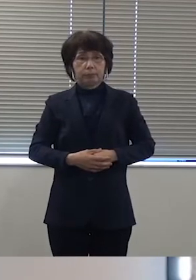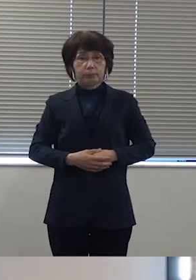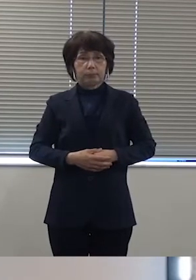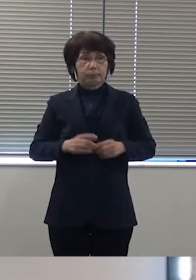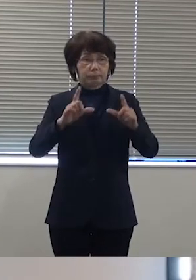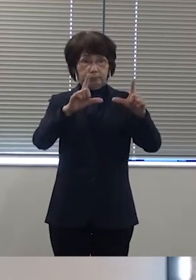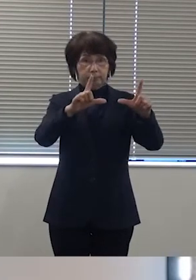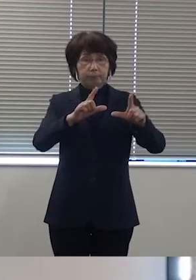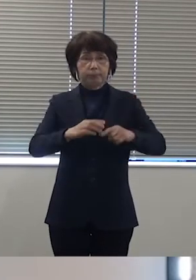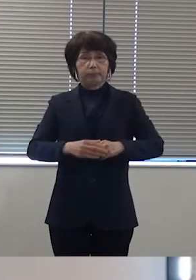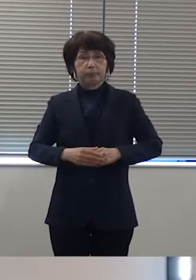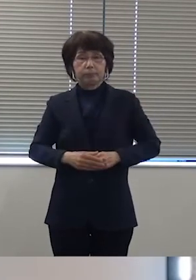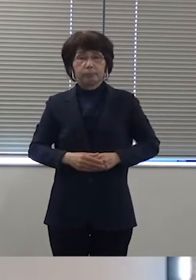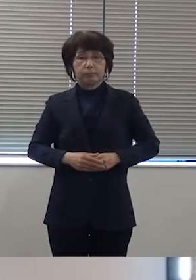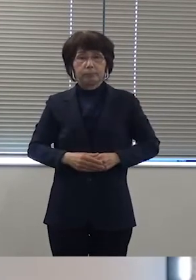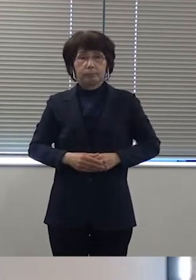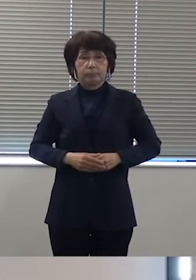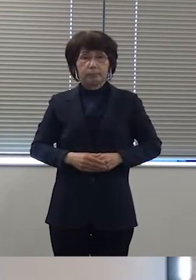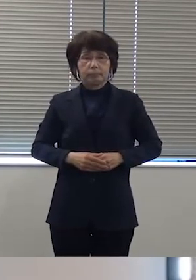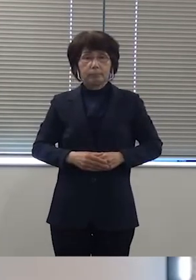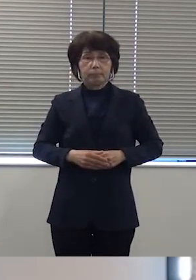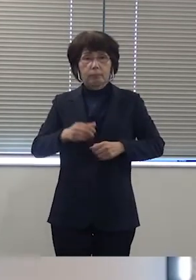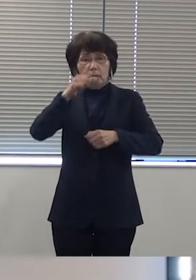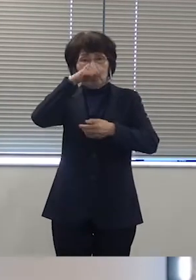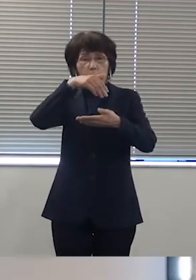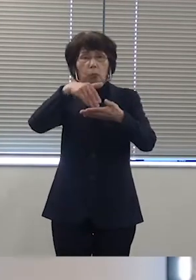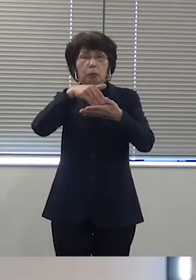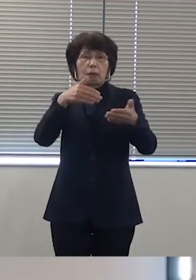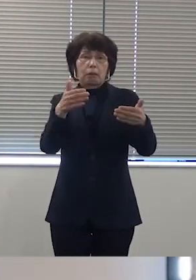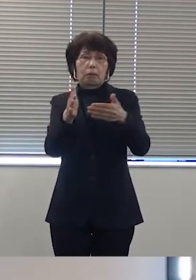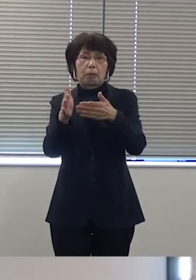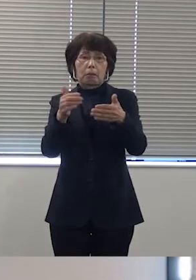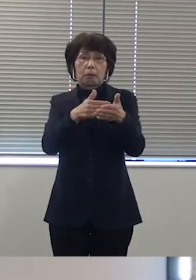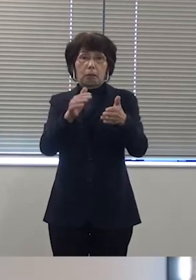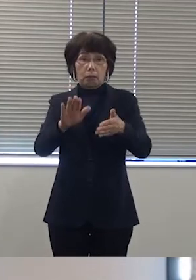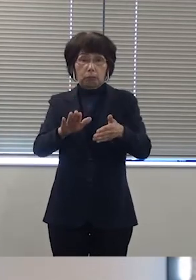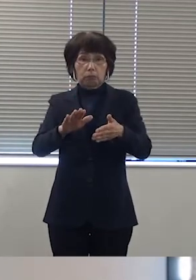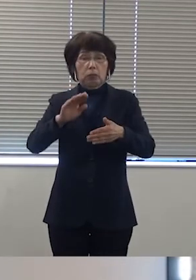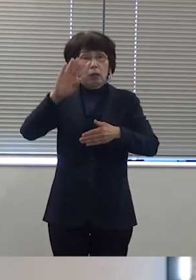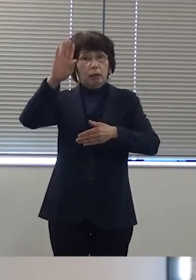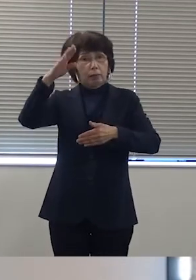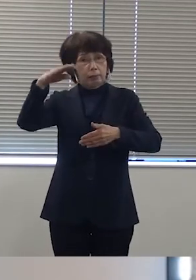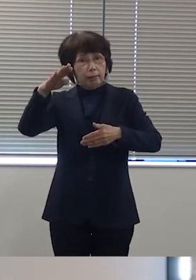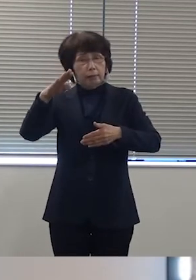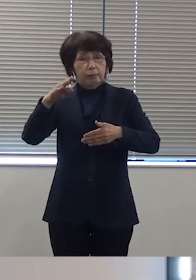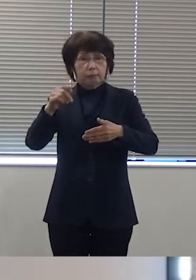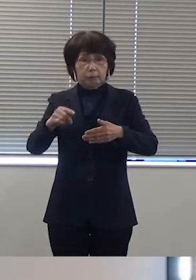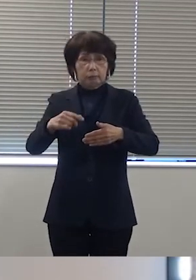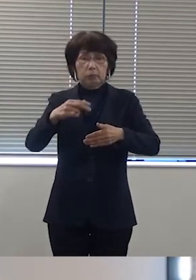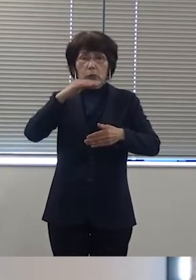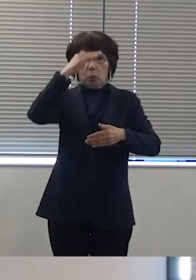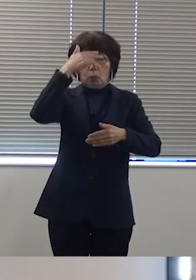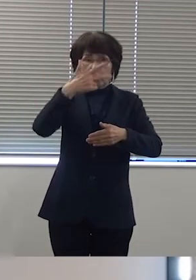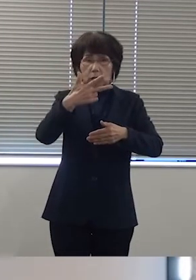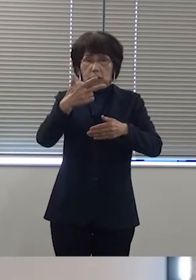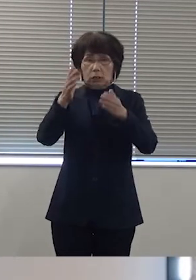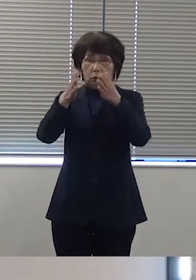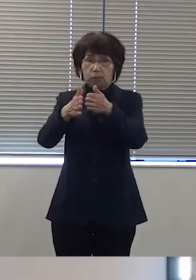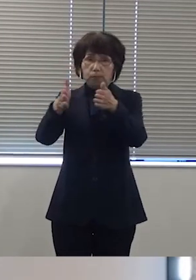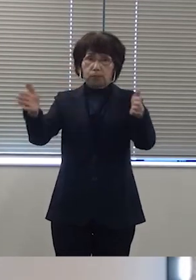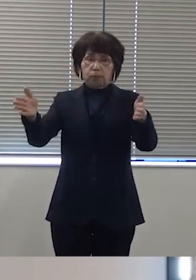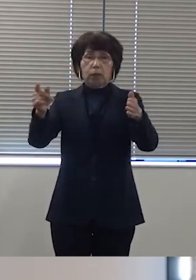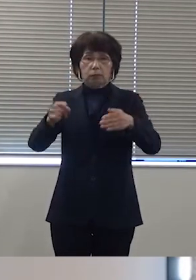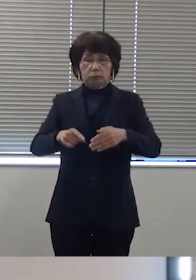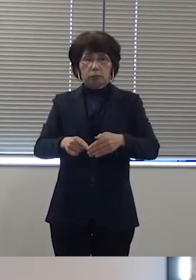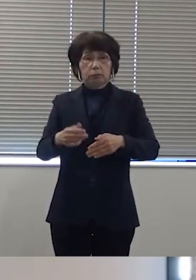点、また、先ほど市長から、ありましたようにですね、関東圏下の来訪という点ではですね、数字では如実に表れ